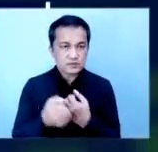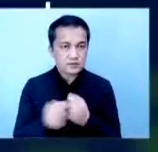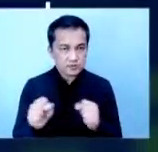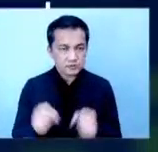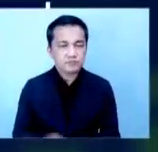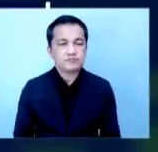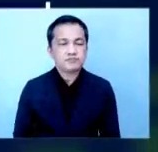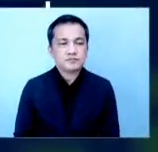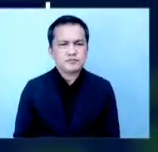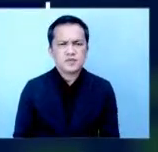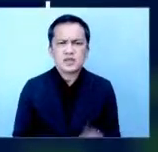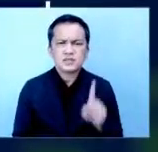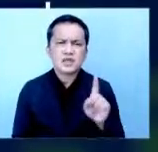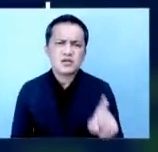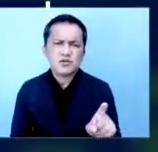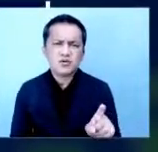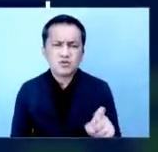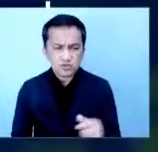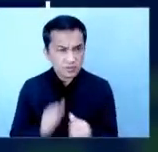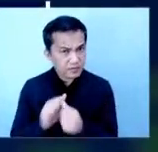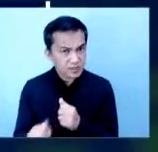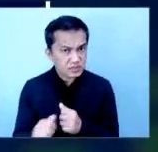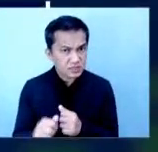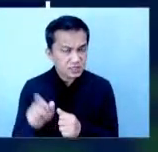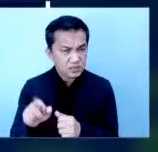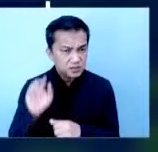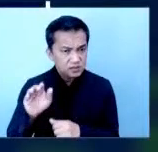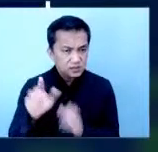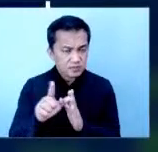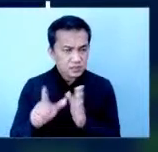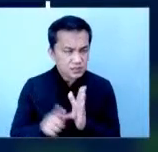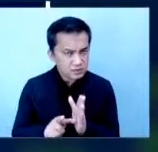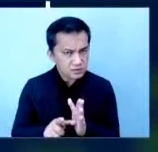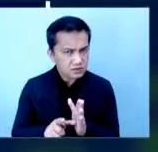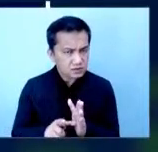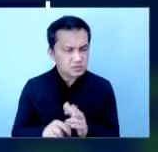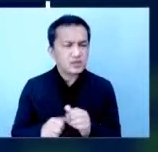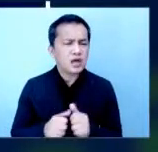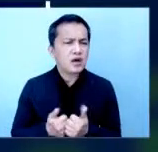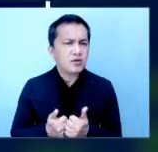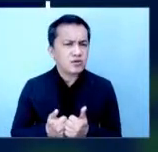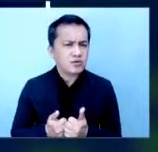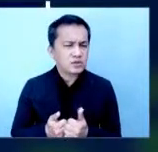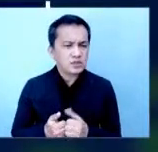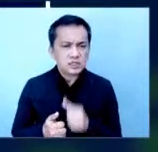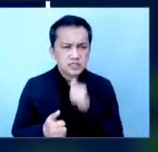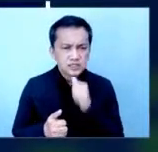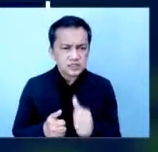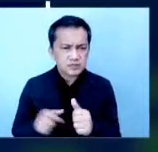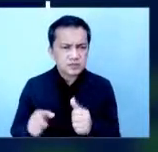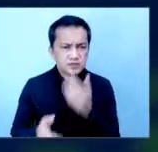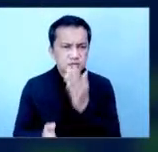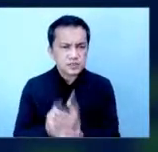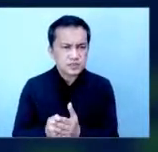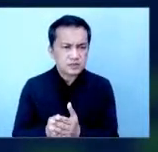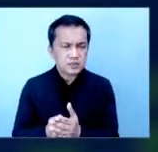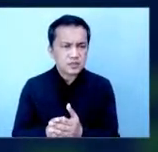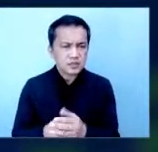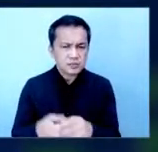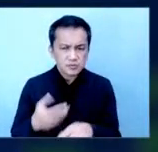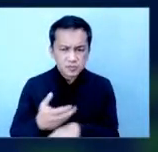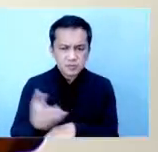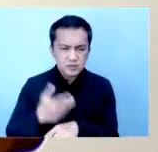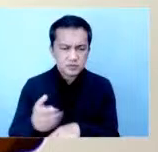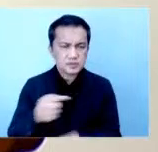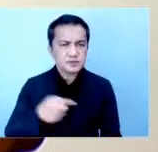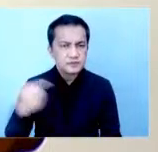ang tanong, kung maipasaman ang panukalang batas na ito, paano kung hindi pa rin tumigil sa pangaharas ang